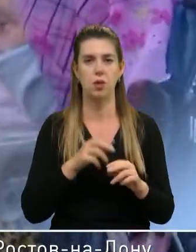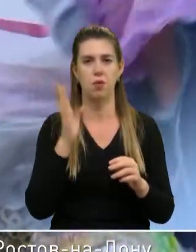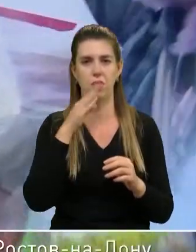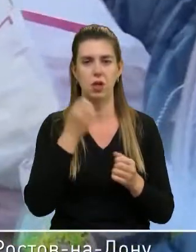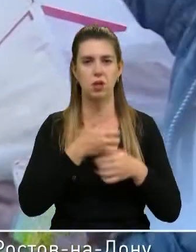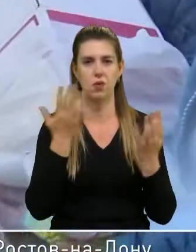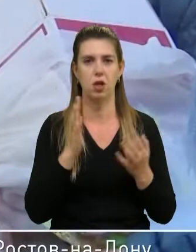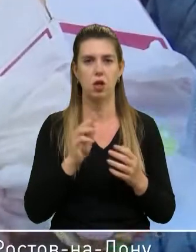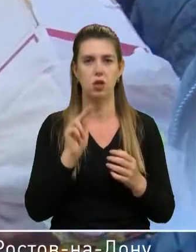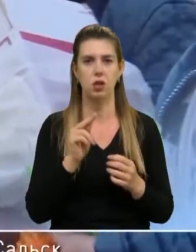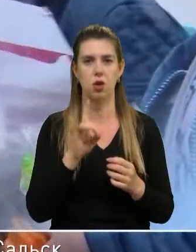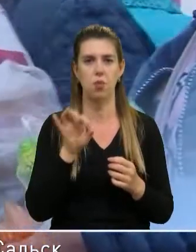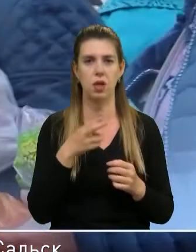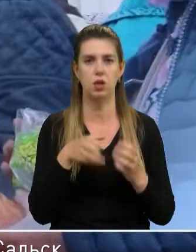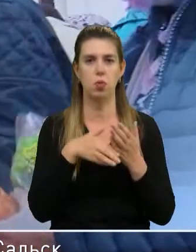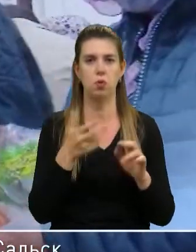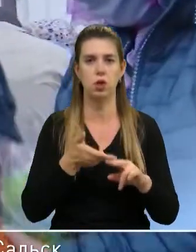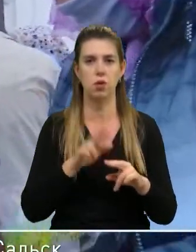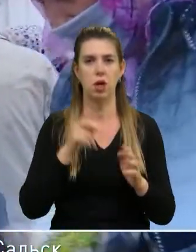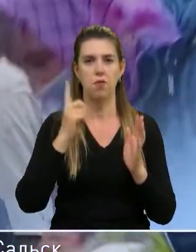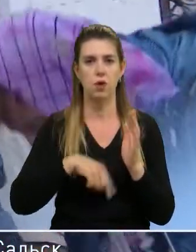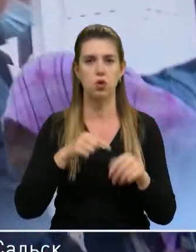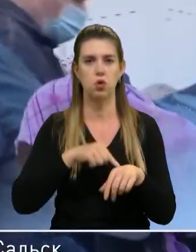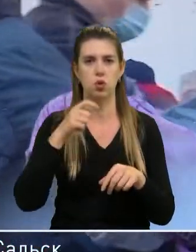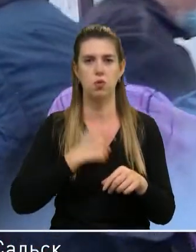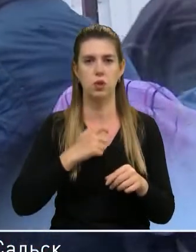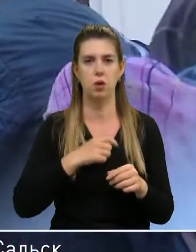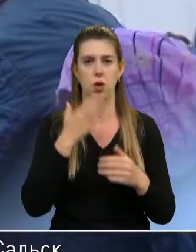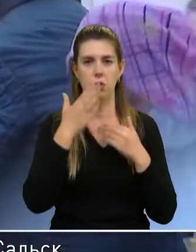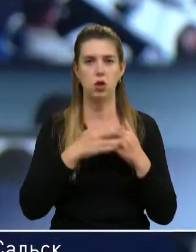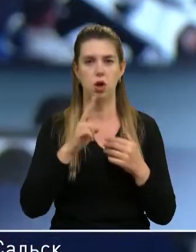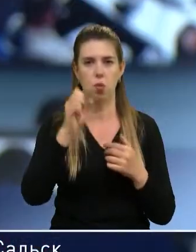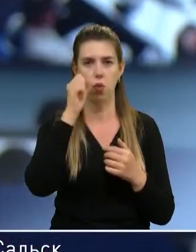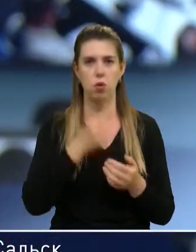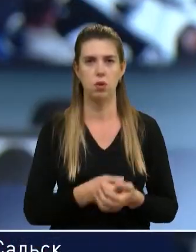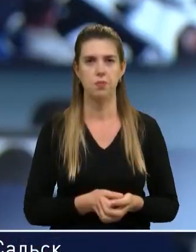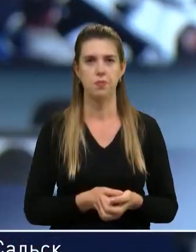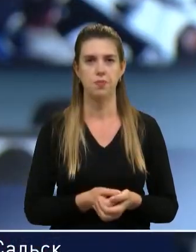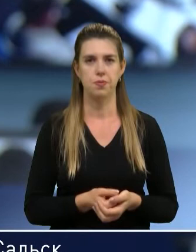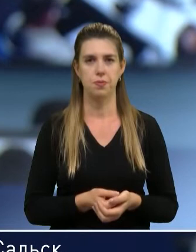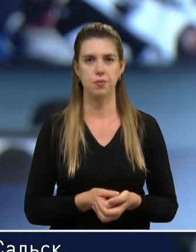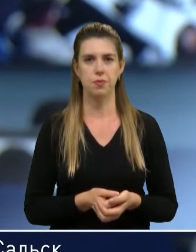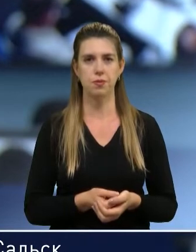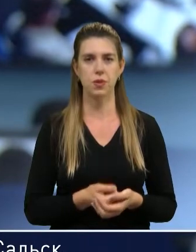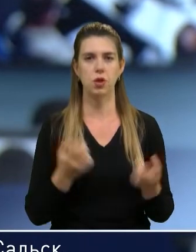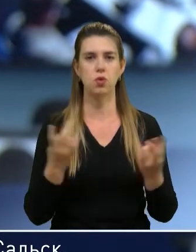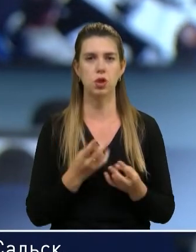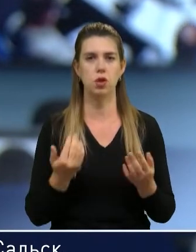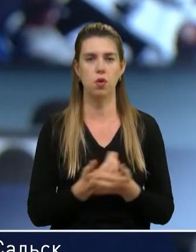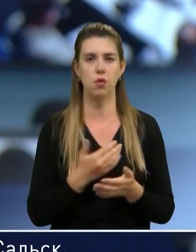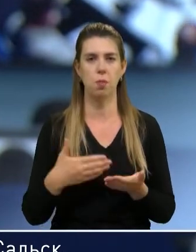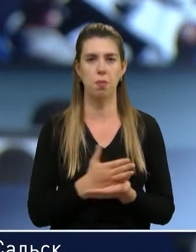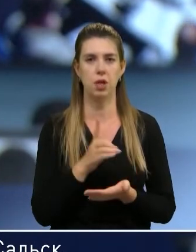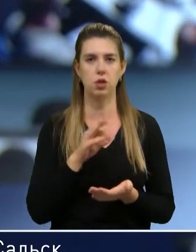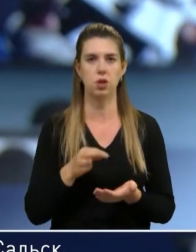вода – это только часть обряда, с помощью которого верующие чувствуют себя ближе к Богу. Нужны новые маршруты